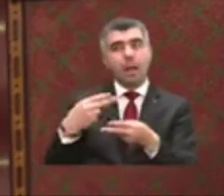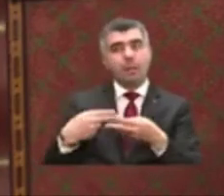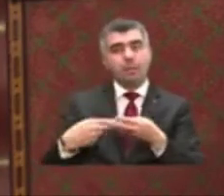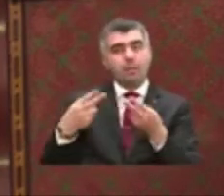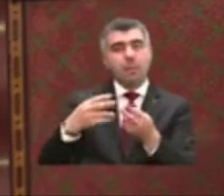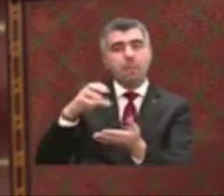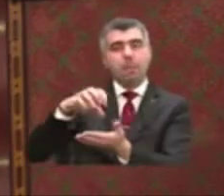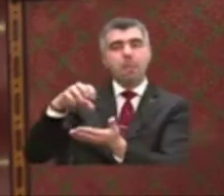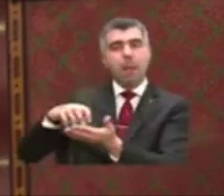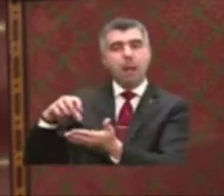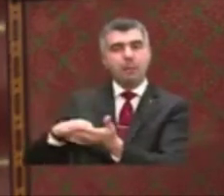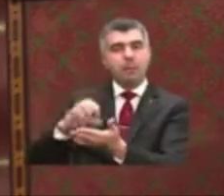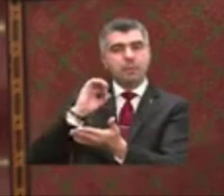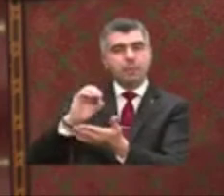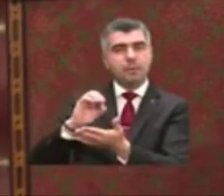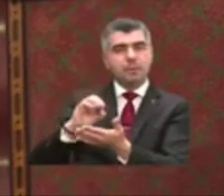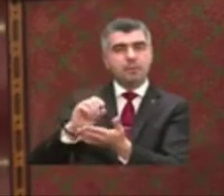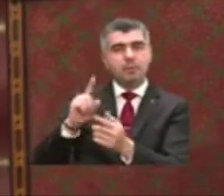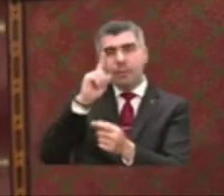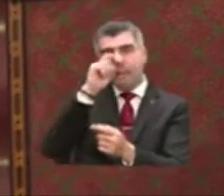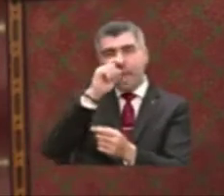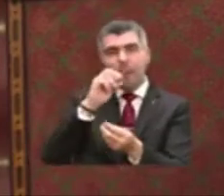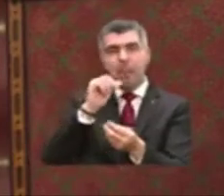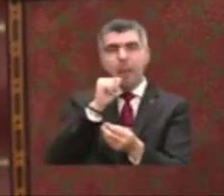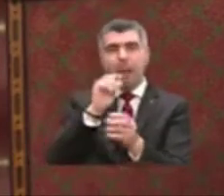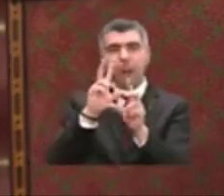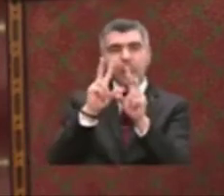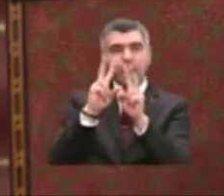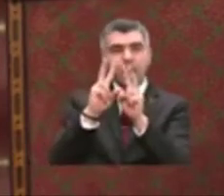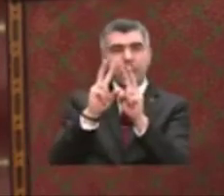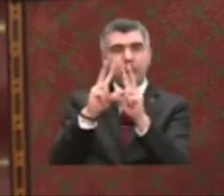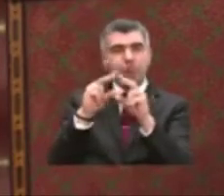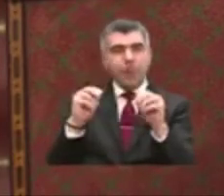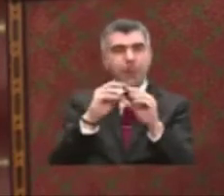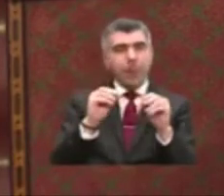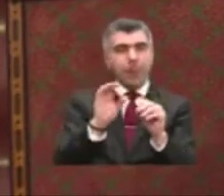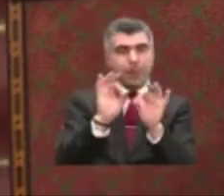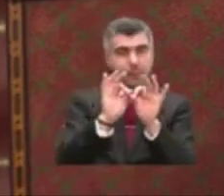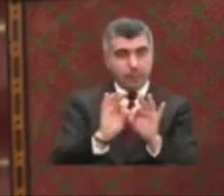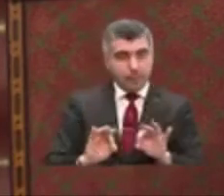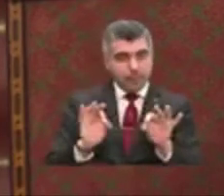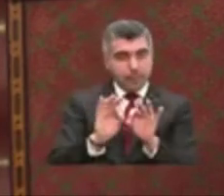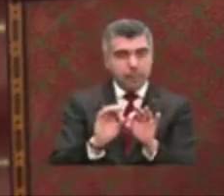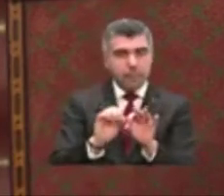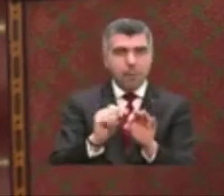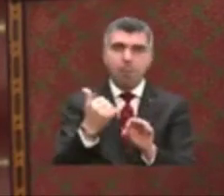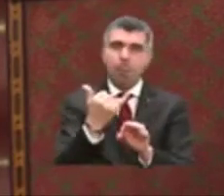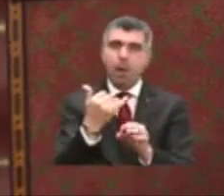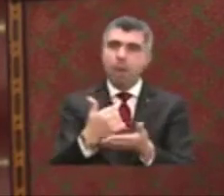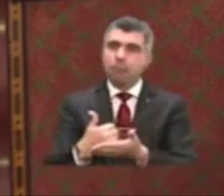للمناطق والدواوير الأكثر تضررا. وفي هذا الإطار فالبرنامج فيه